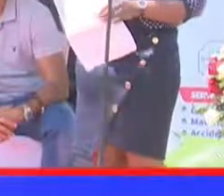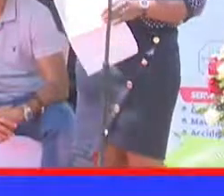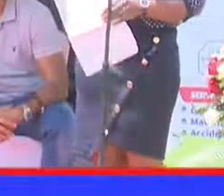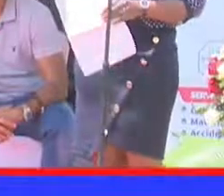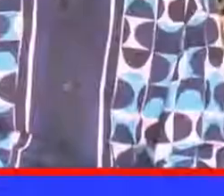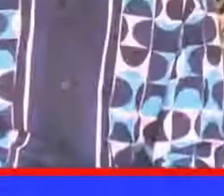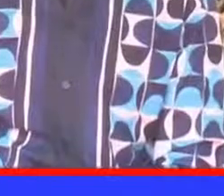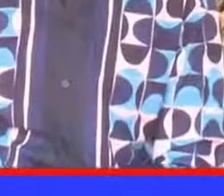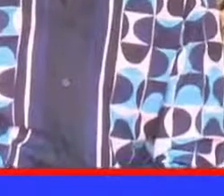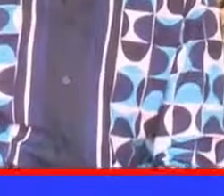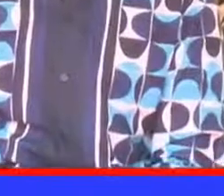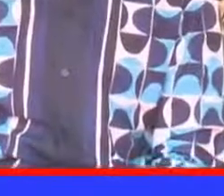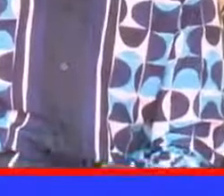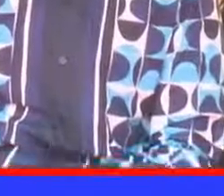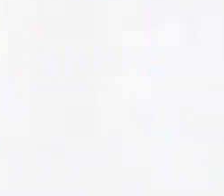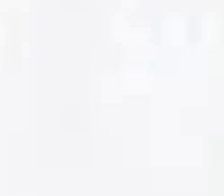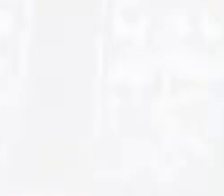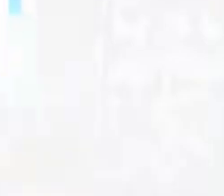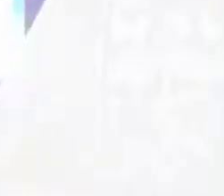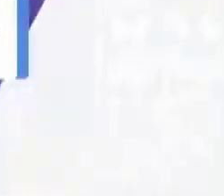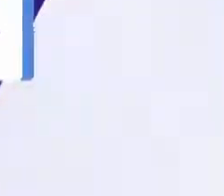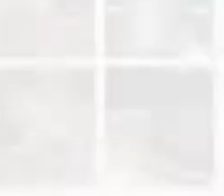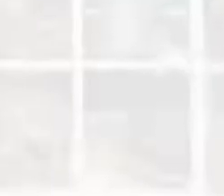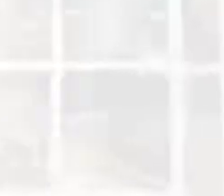mbali kinara wa Wiper Kalonzo Musyoka.